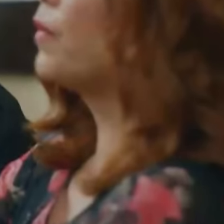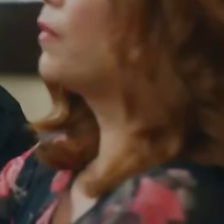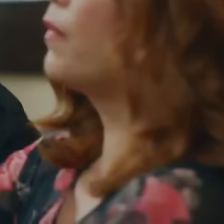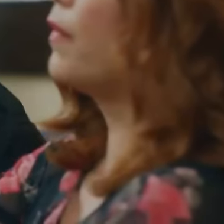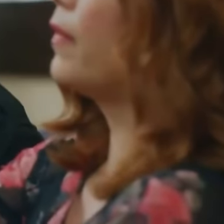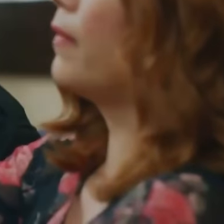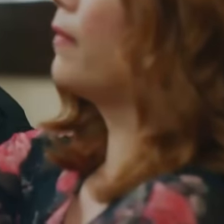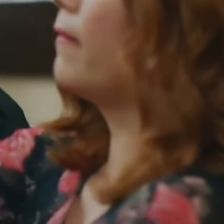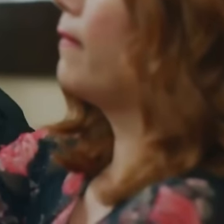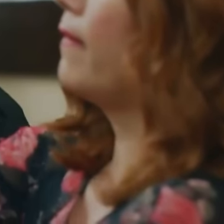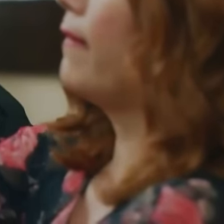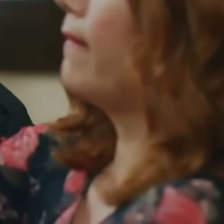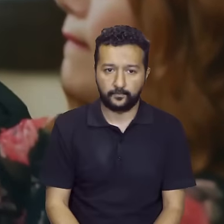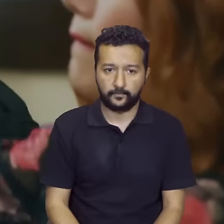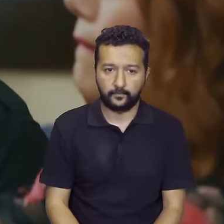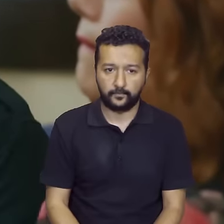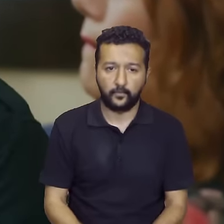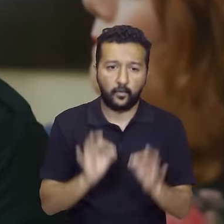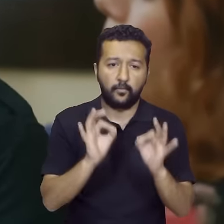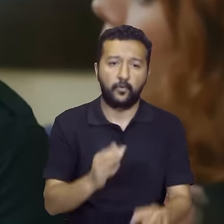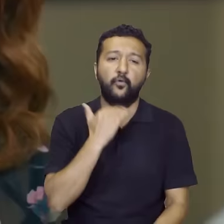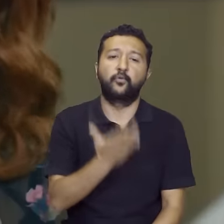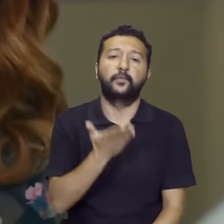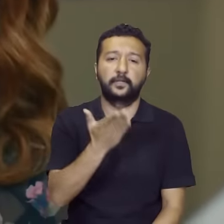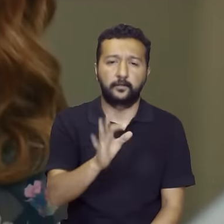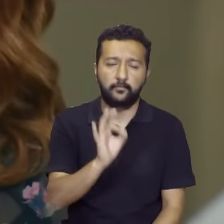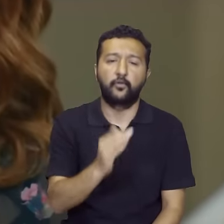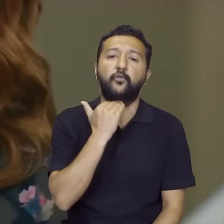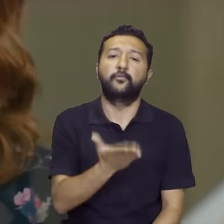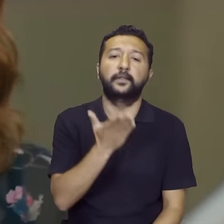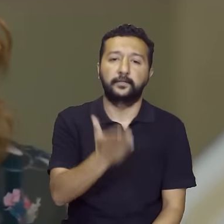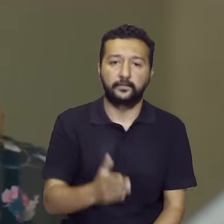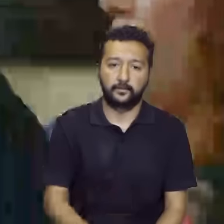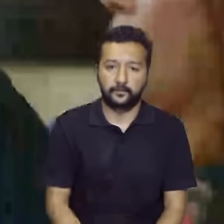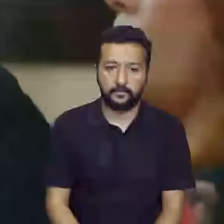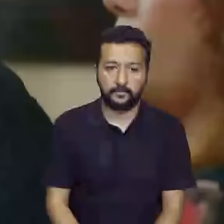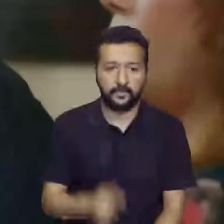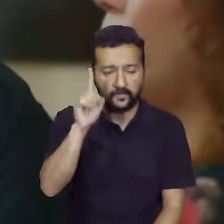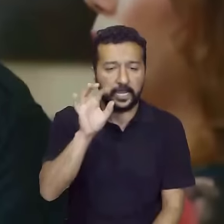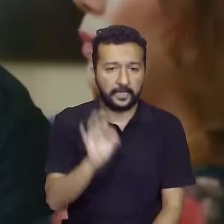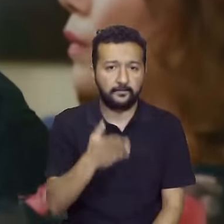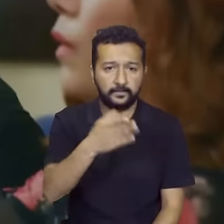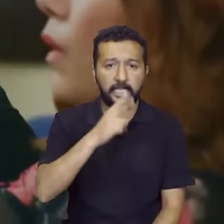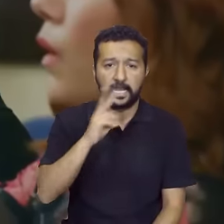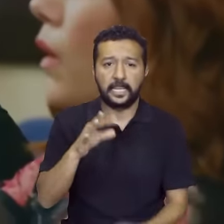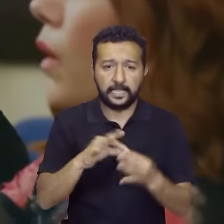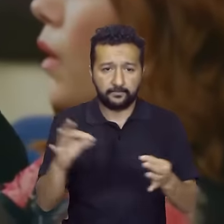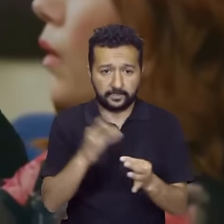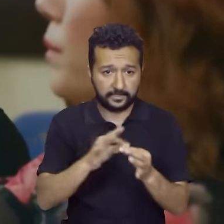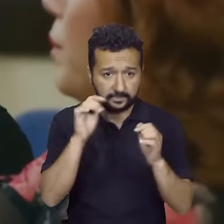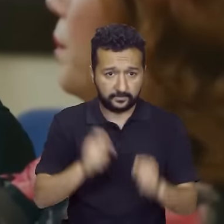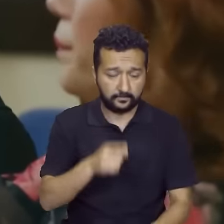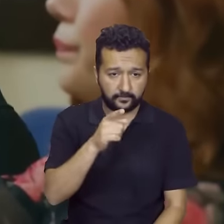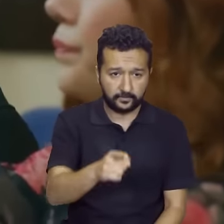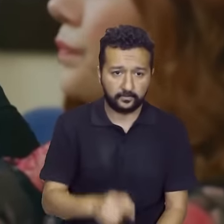Atarlı başını çevirdi. Ayşen tabloyu dikerken öyle Şener dikkatle ya, bakıyor. Öyle olmadı ya. Vallahi yani renkli iplikle falan mı